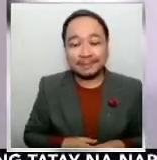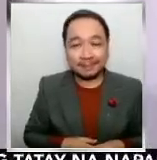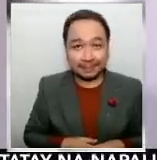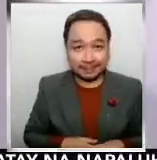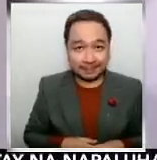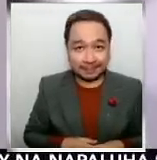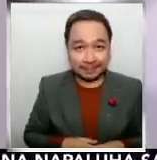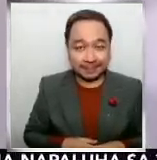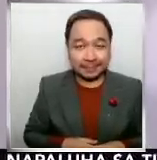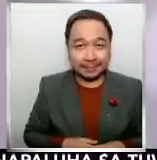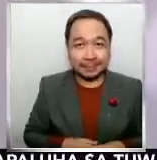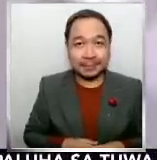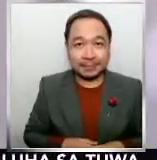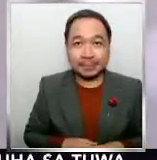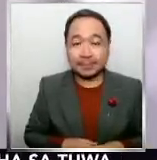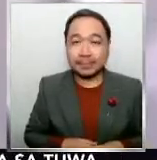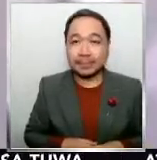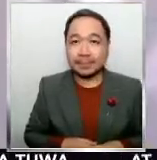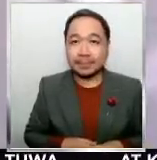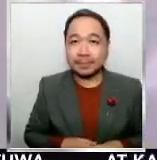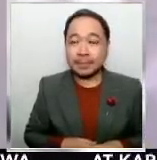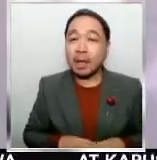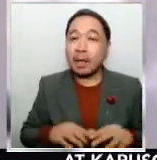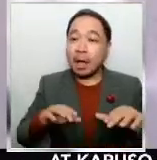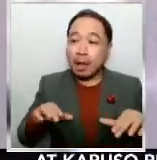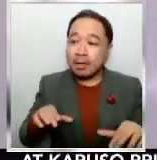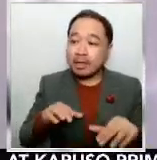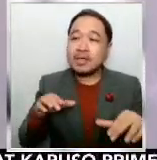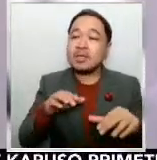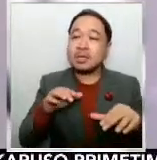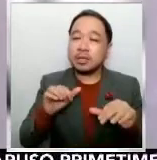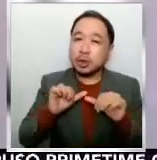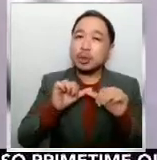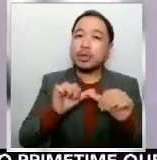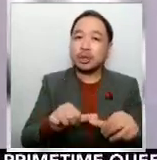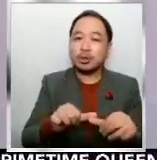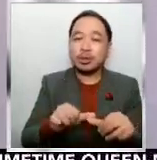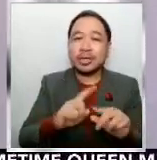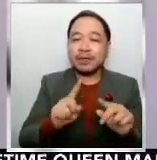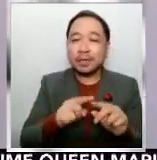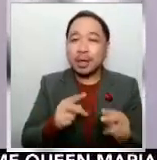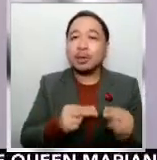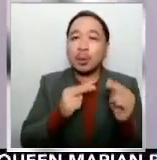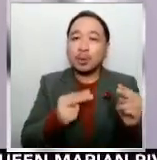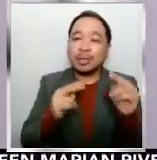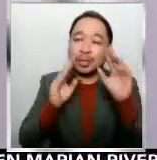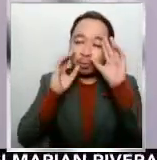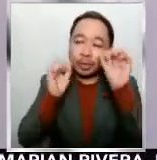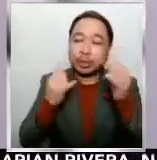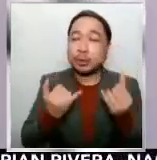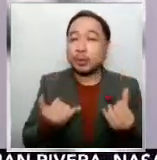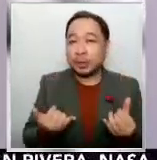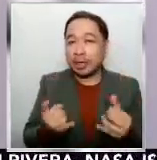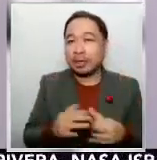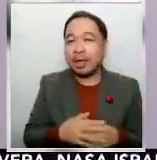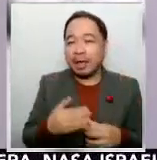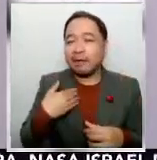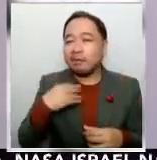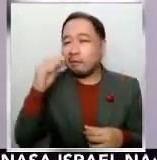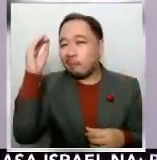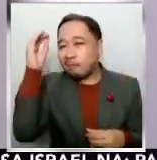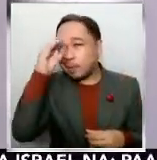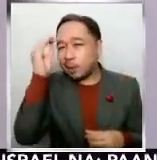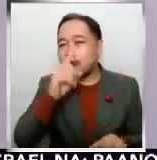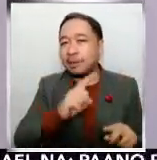Wala pa rin patiid ang mga aktibidad ng ilang presidential aspirant ngayong araw. Nagbigay rin sila ng opinyon sa sari-saring issue sa